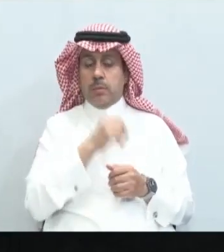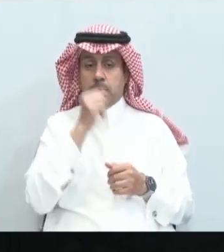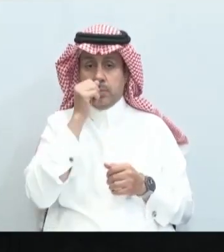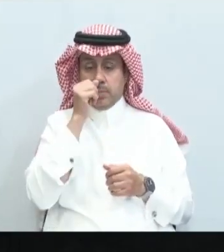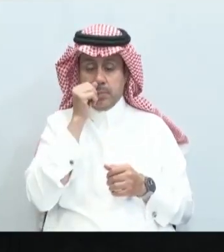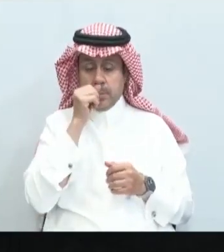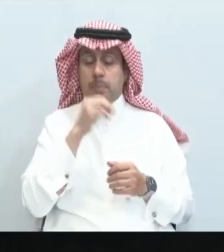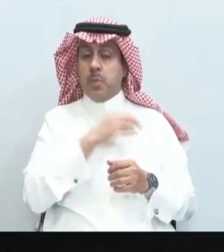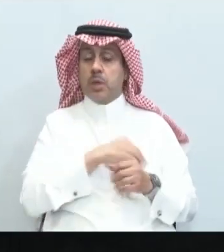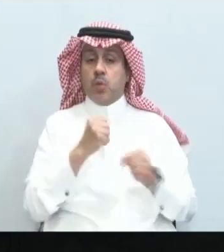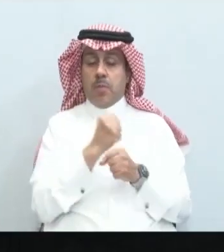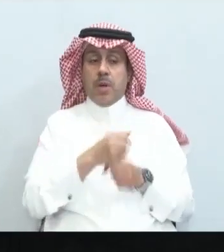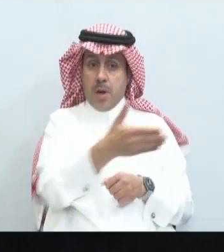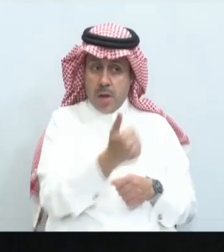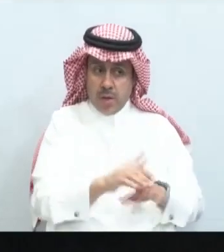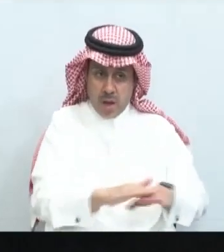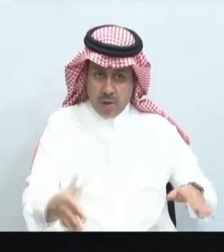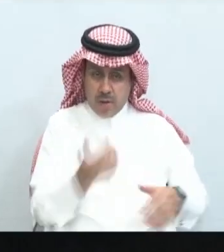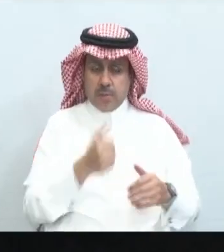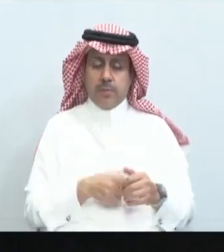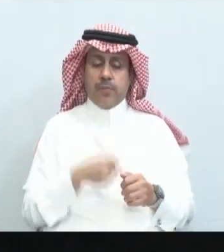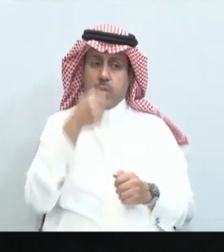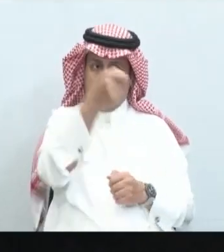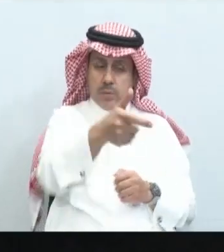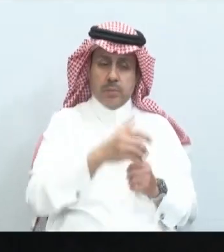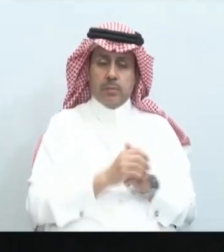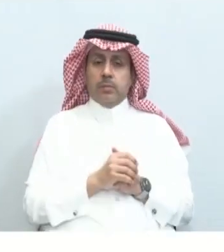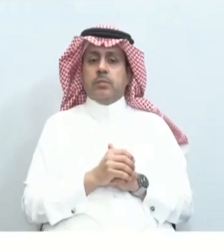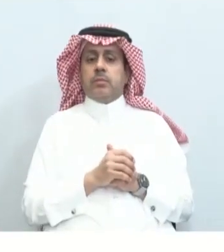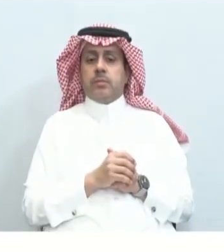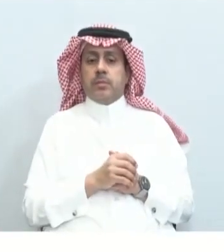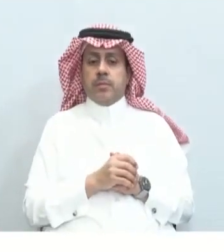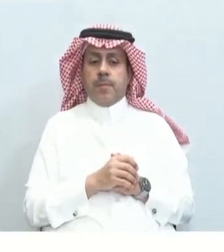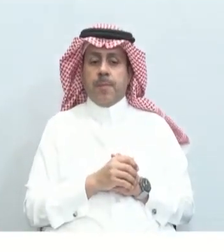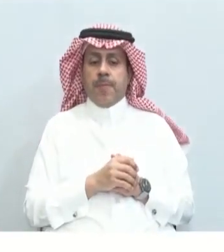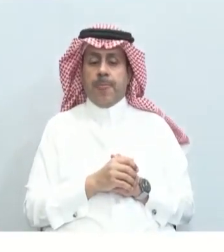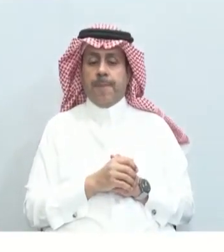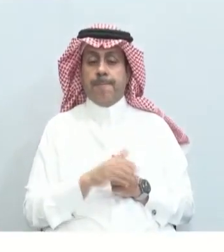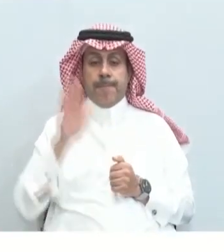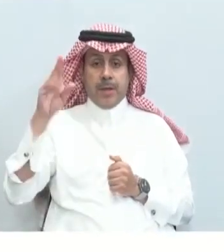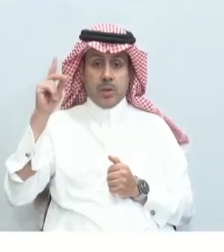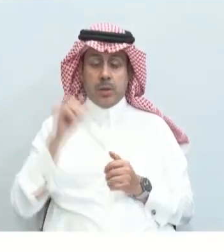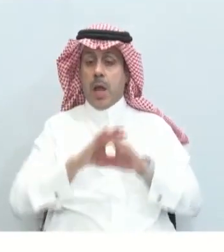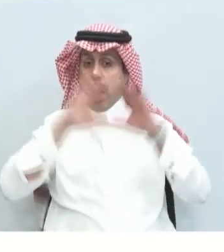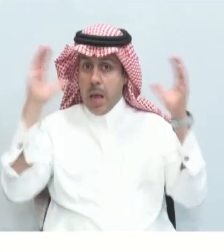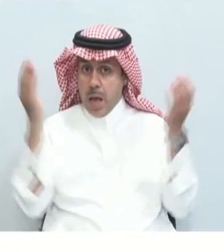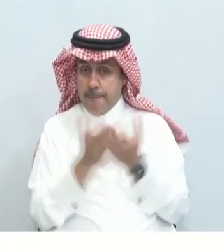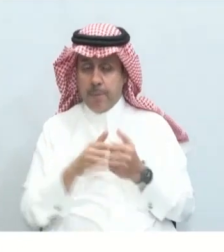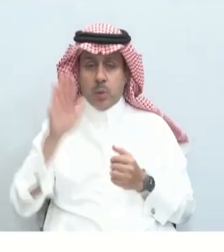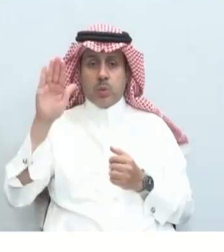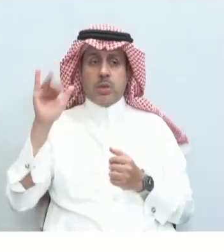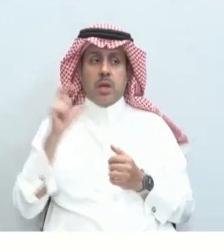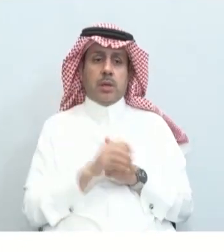اخذها لهذه الارض فاننا نقول ان هذه باعتبار باعتبار سلطتها العامه وسيادتها